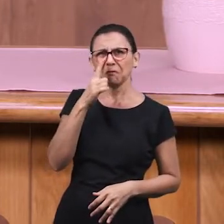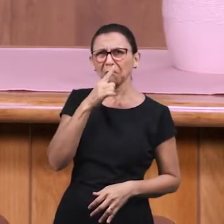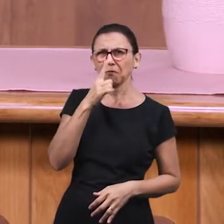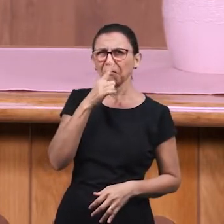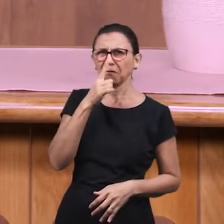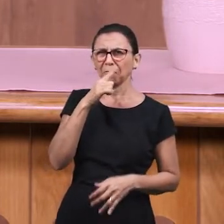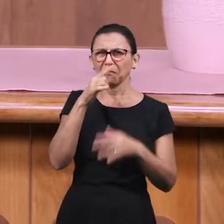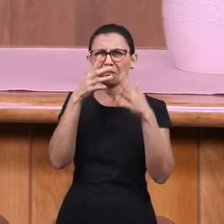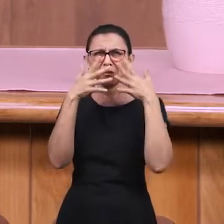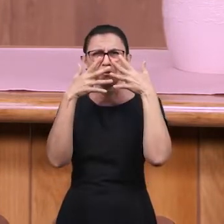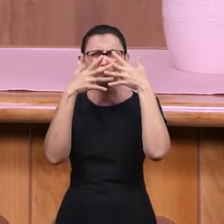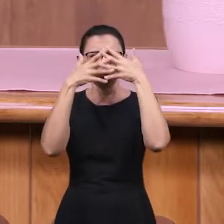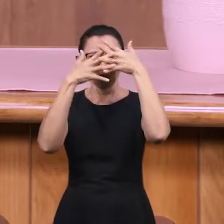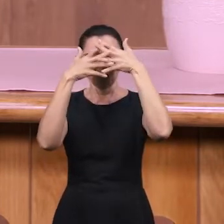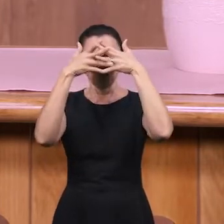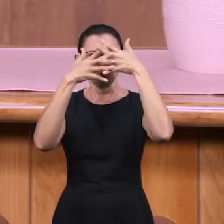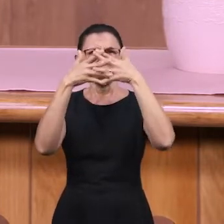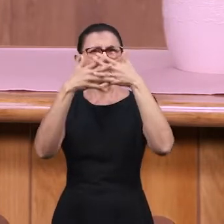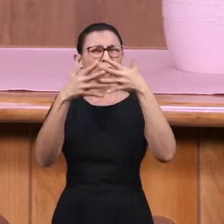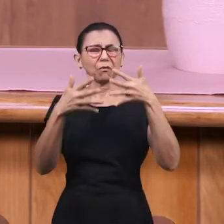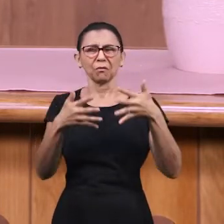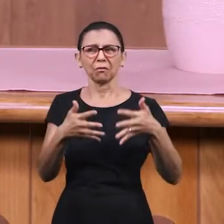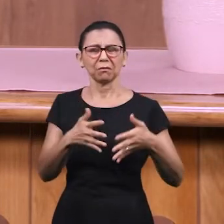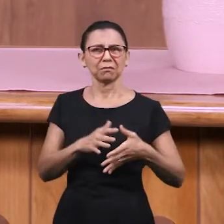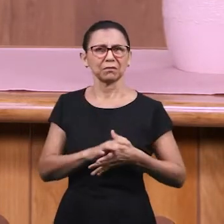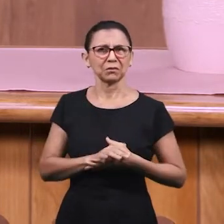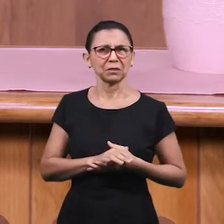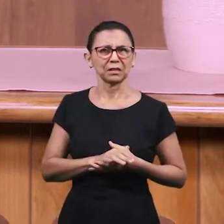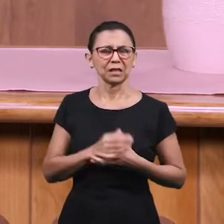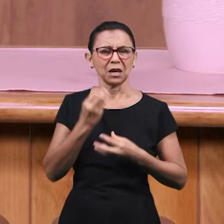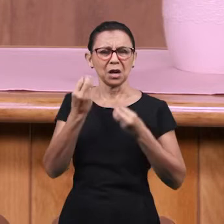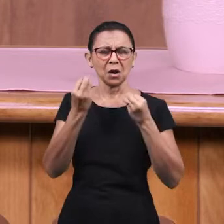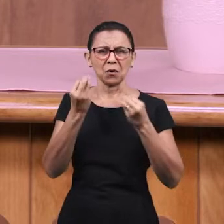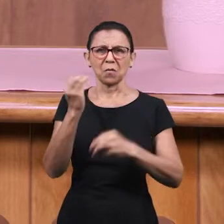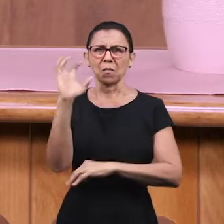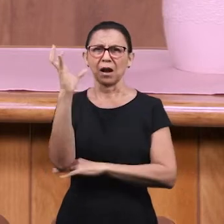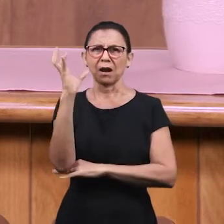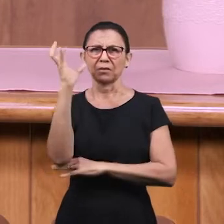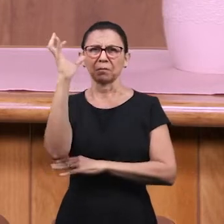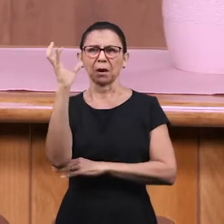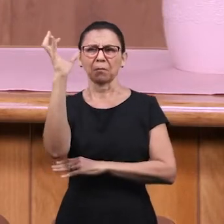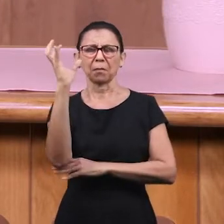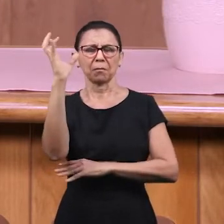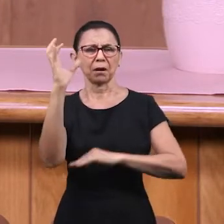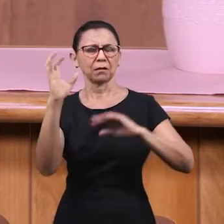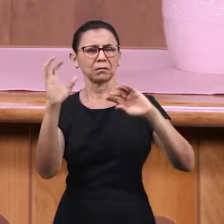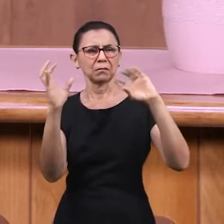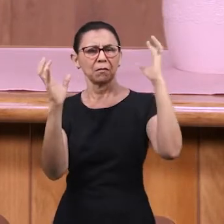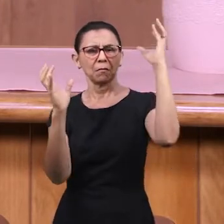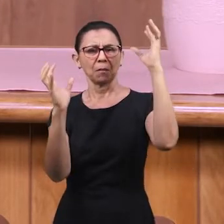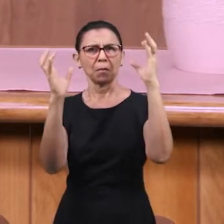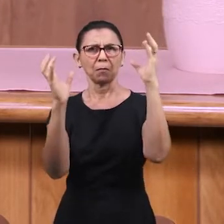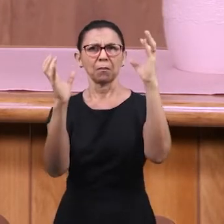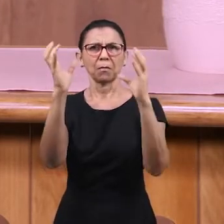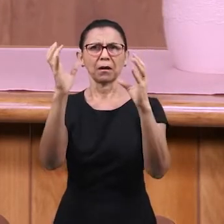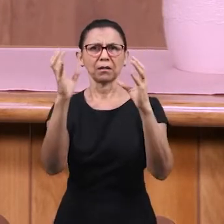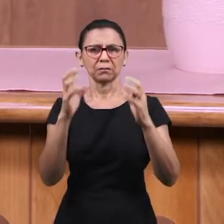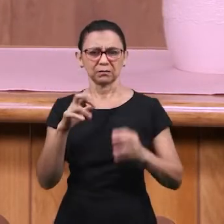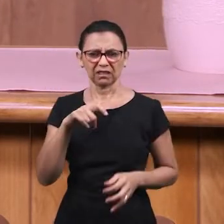но он сконфуженно как-то видит. Он видит каким-то странным образом, он ненормально видит.